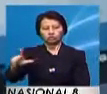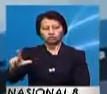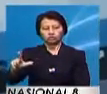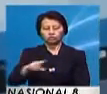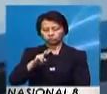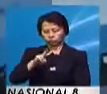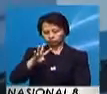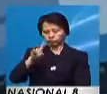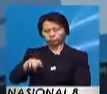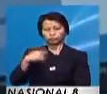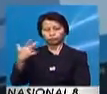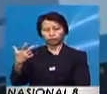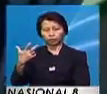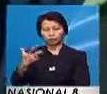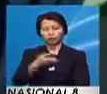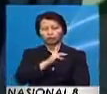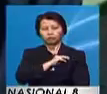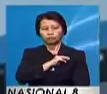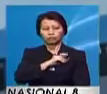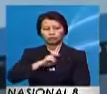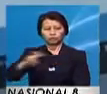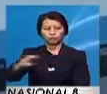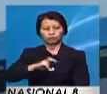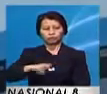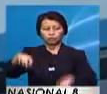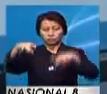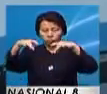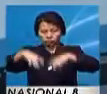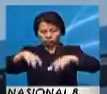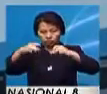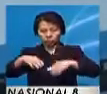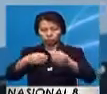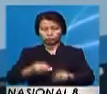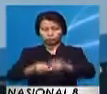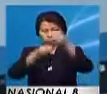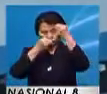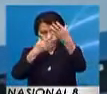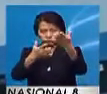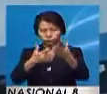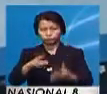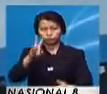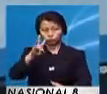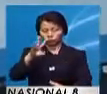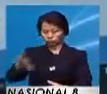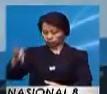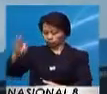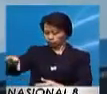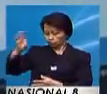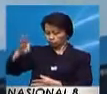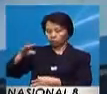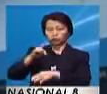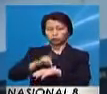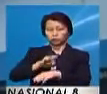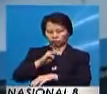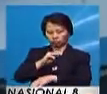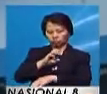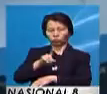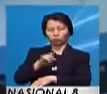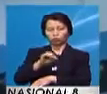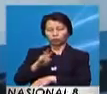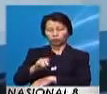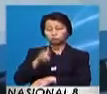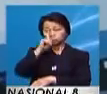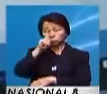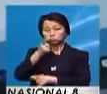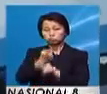Menteri Infrastruktur dan Pengangkutan Australia Darren Chester mengumumkan dua serpihan yang ditemui di Mozambik hampir